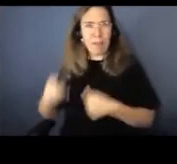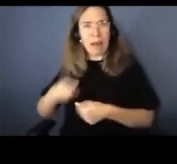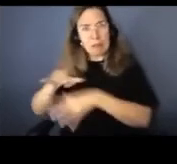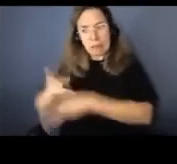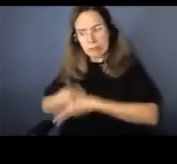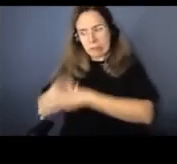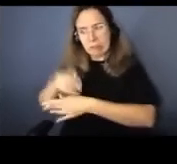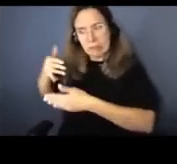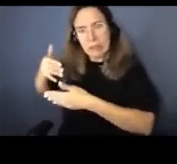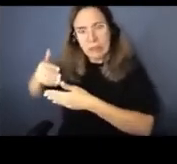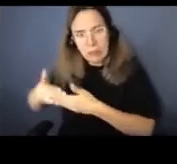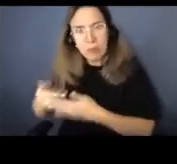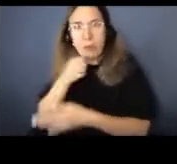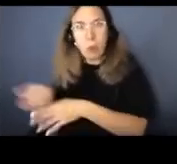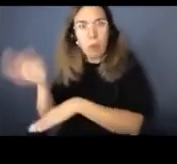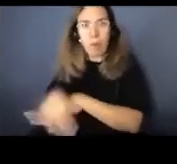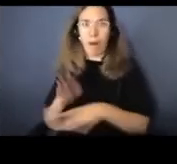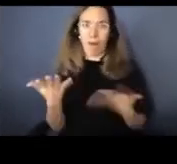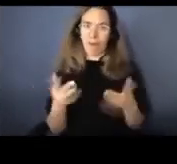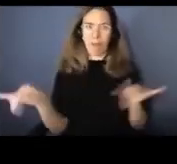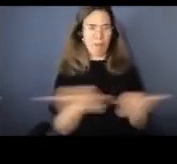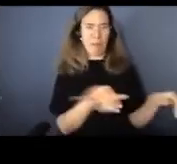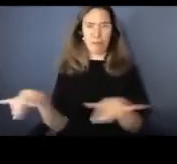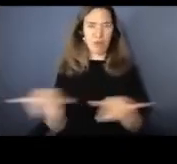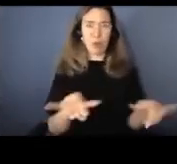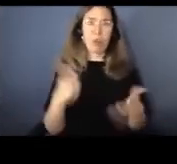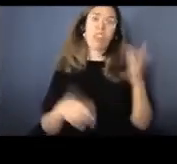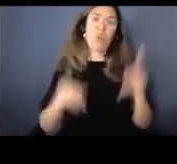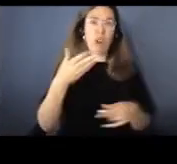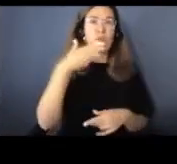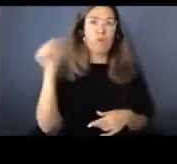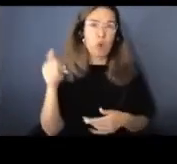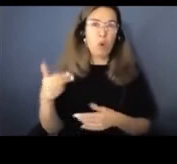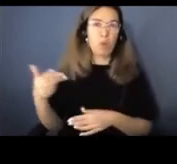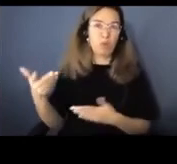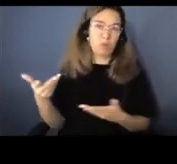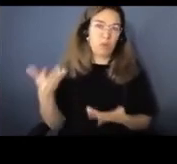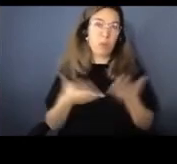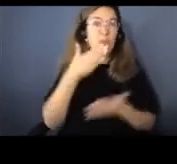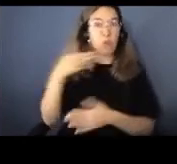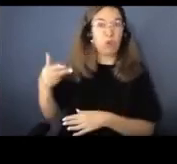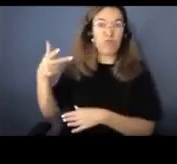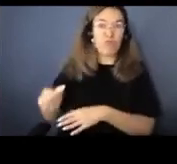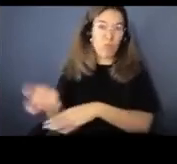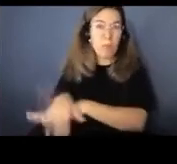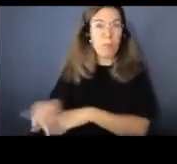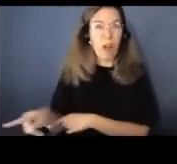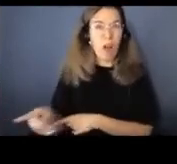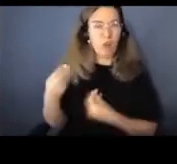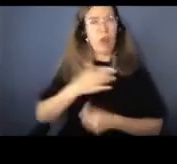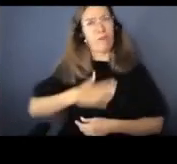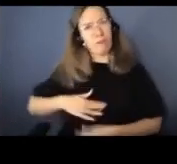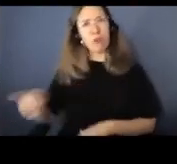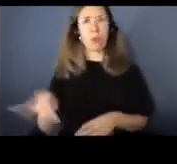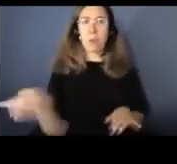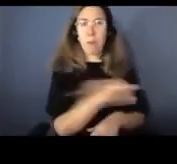douleur chronique, par exemple, il pourrait être dans le meilleur intérêt de l'animal de mettre fin à sa vie. Mais bon,